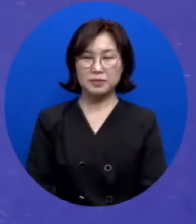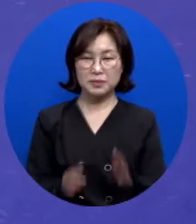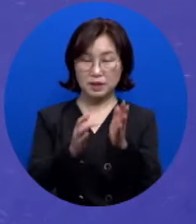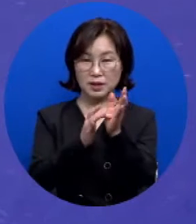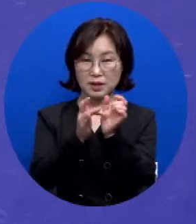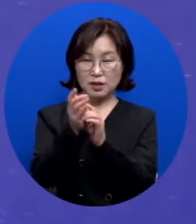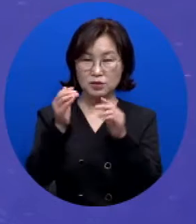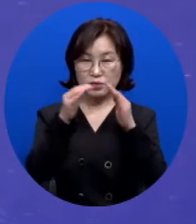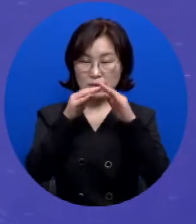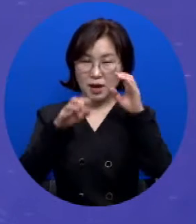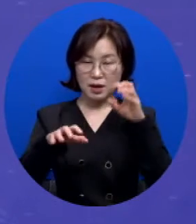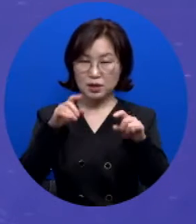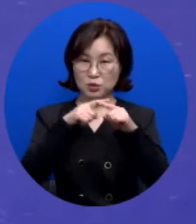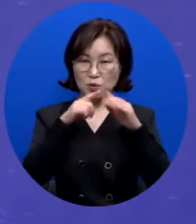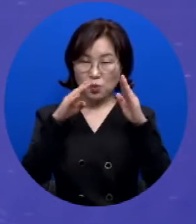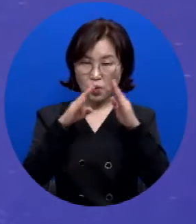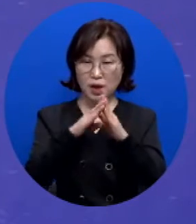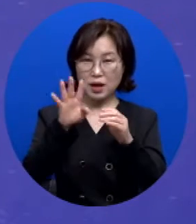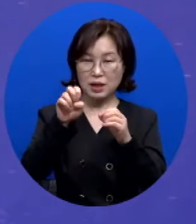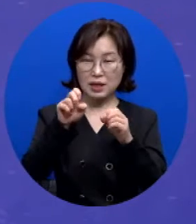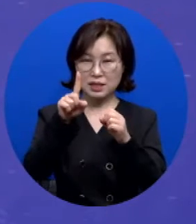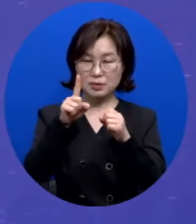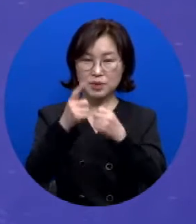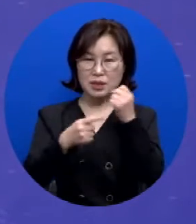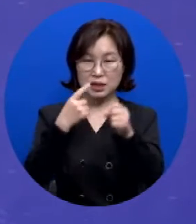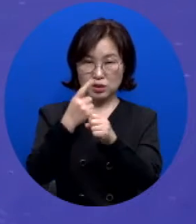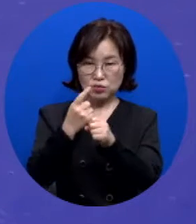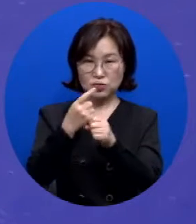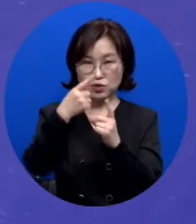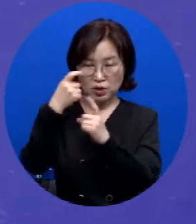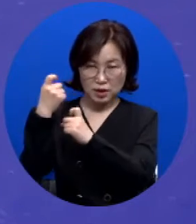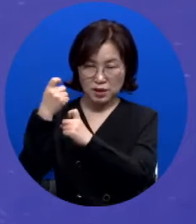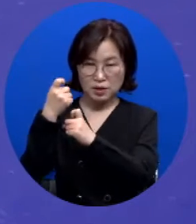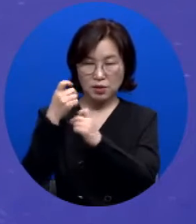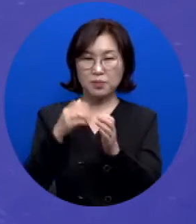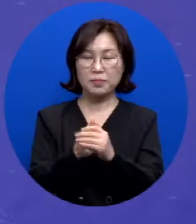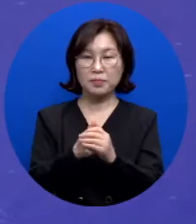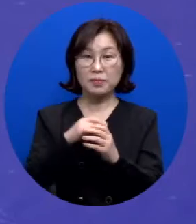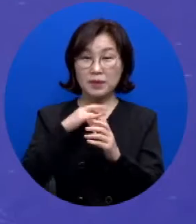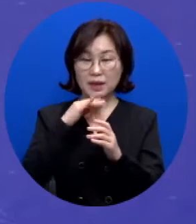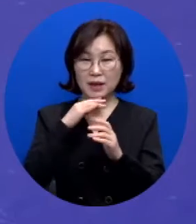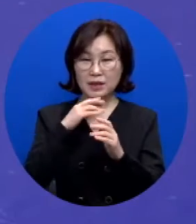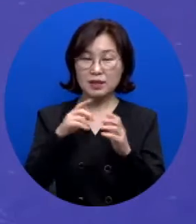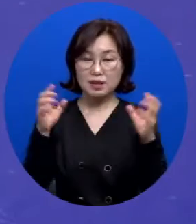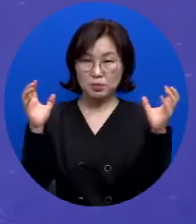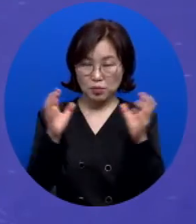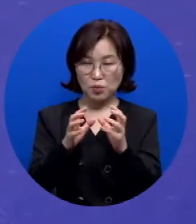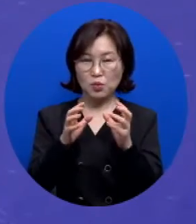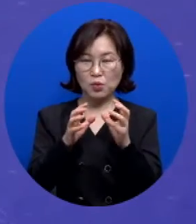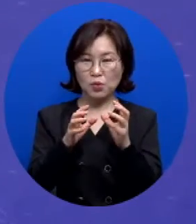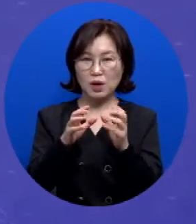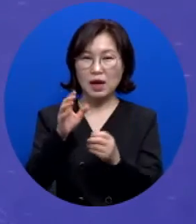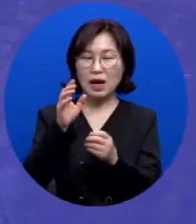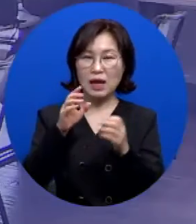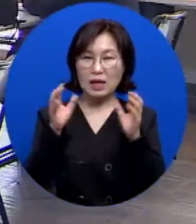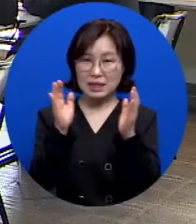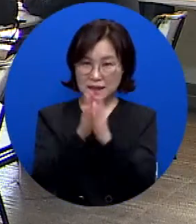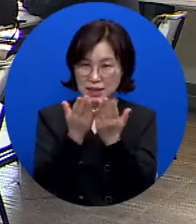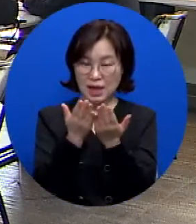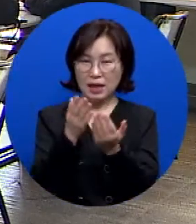예수마을 교회가 교회 창립 41주년 을 맞아 세대 통합 공과 교재 이날 t5 를 발간했습니다